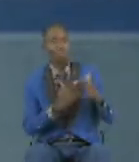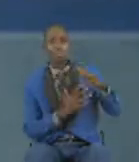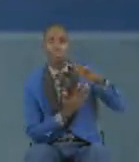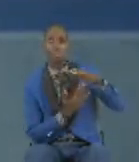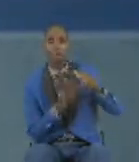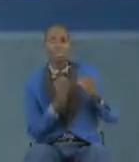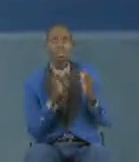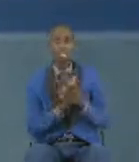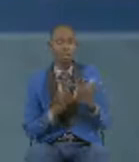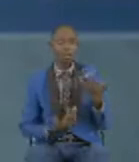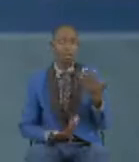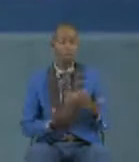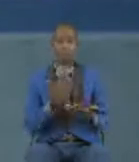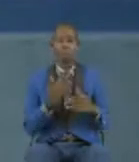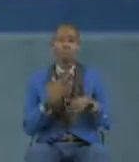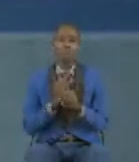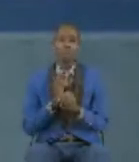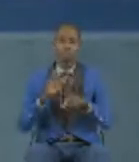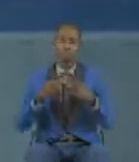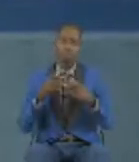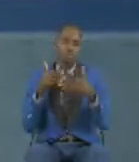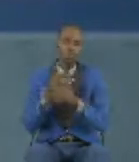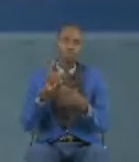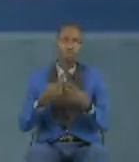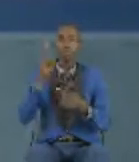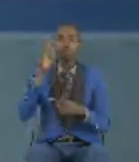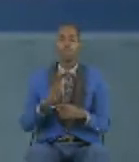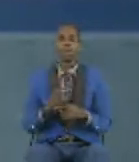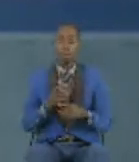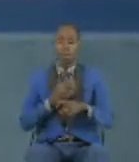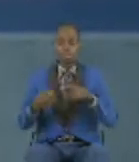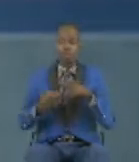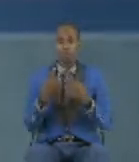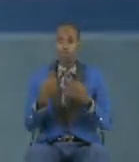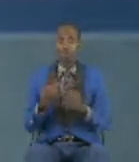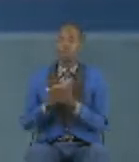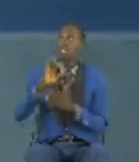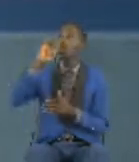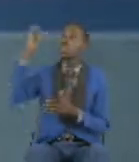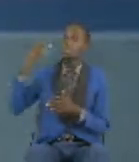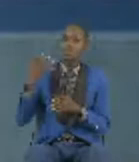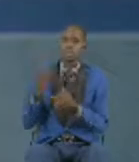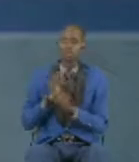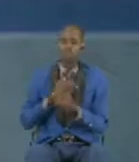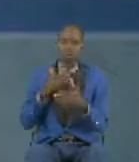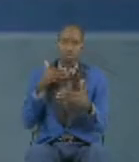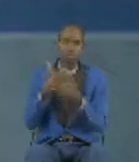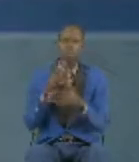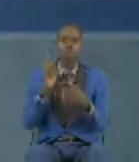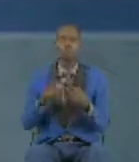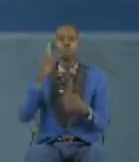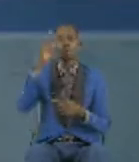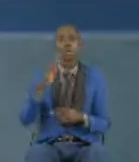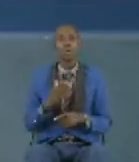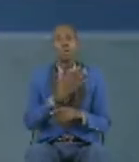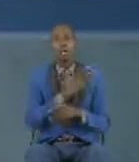Ce feu nous rapproche de Dieu. La persécution vient. Cette grâce nous rapproche de Dieu.